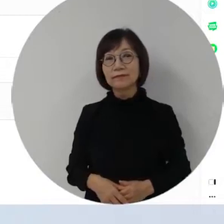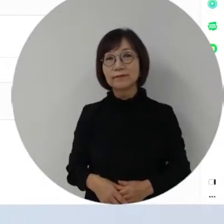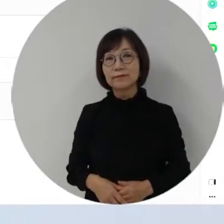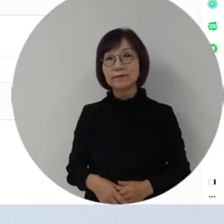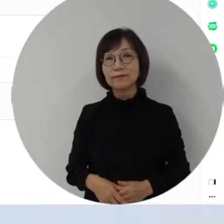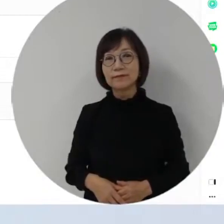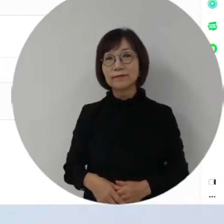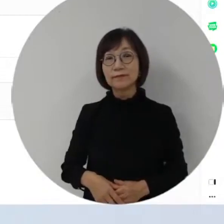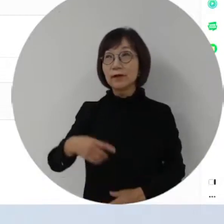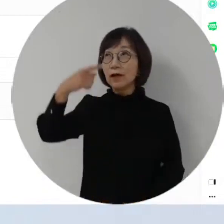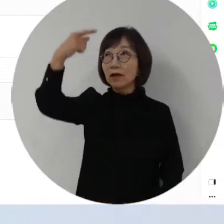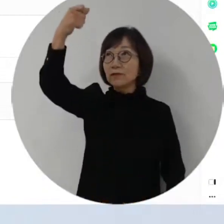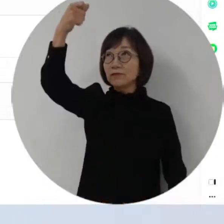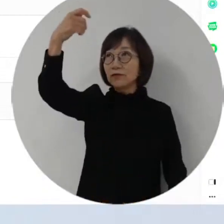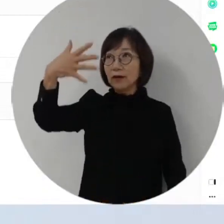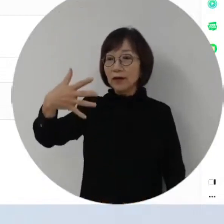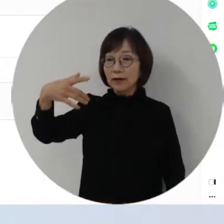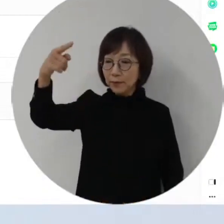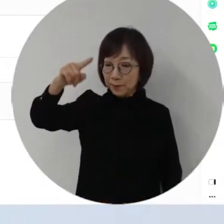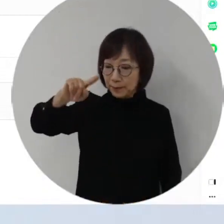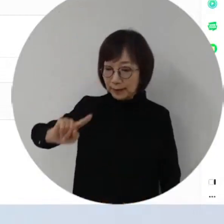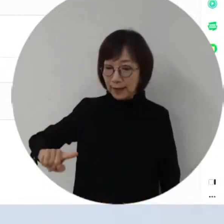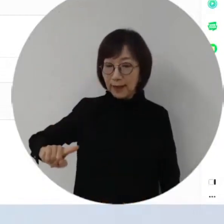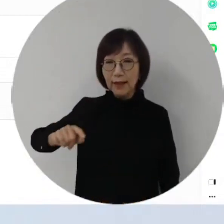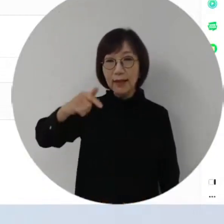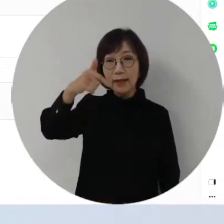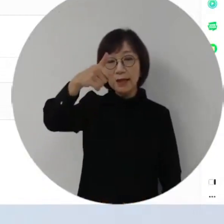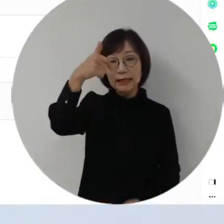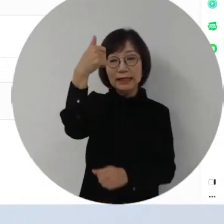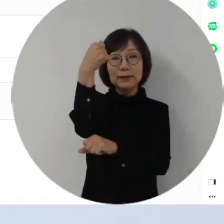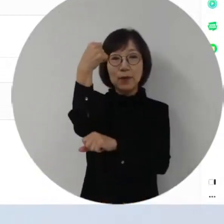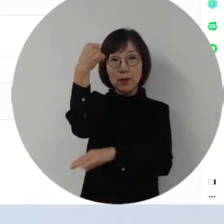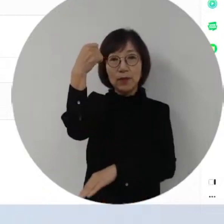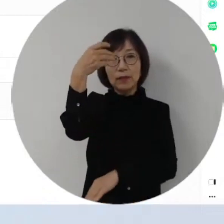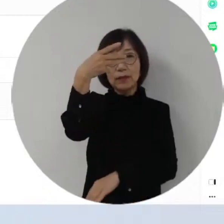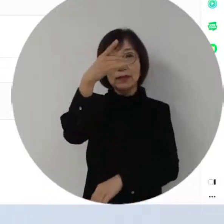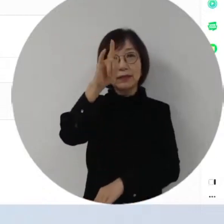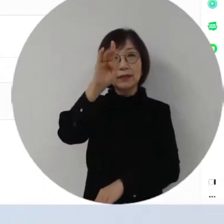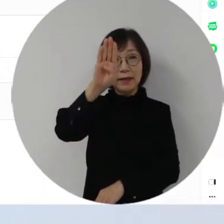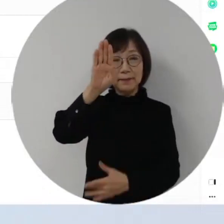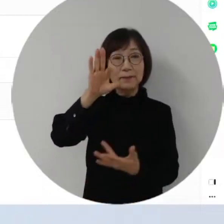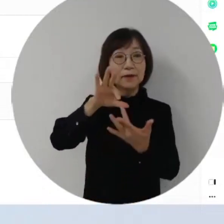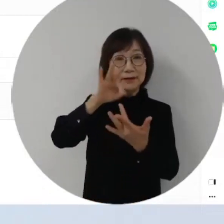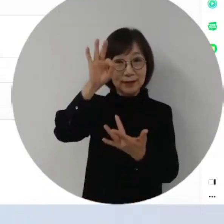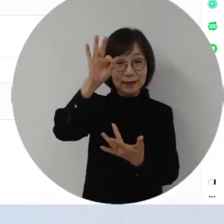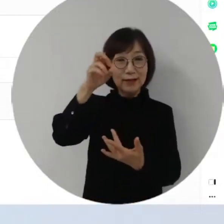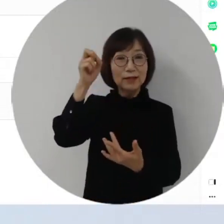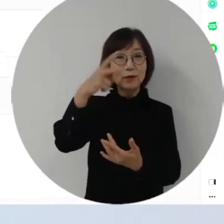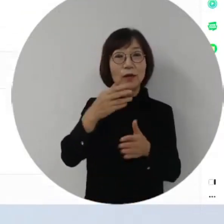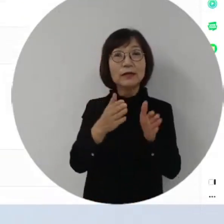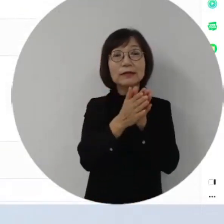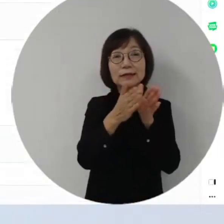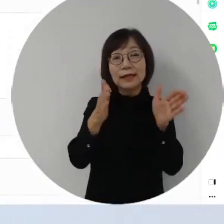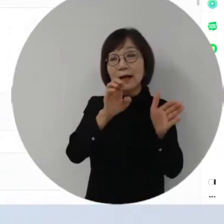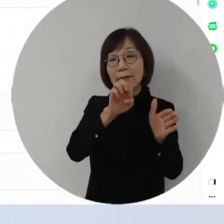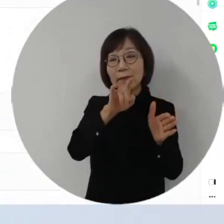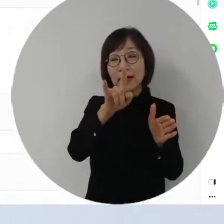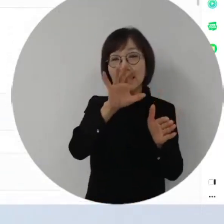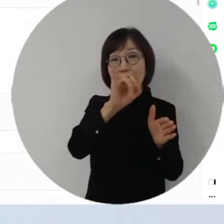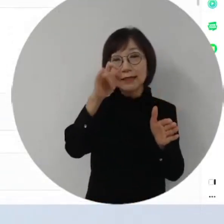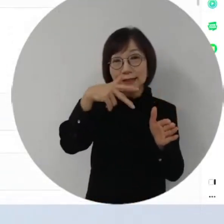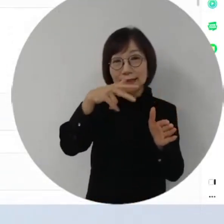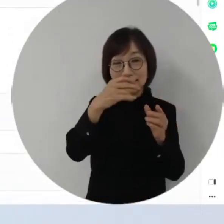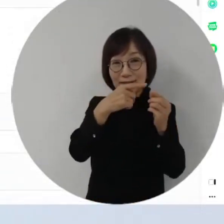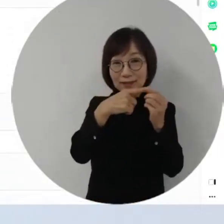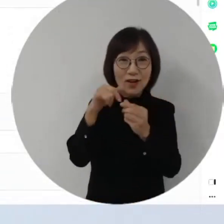요 밑에 보시면은요. 지금 기본 탭이 선택되어 있고요. 시작 페이지라고 보이시나요?